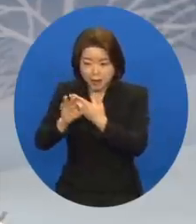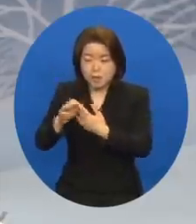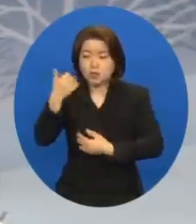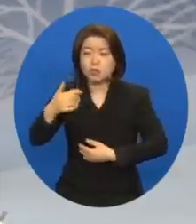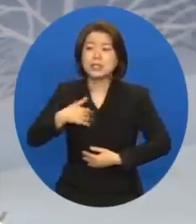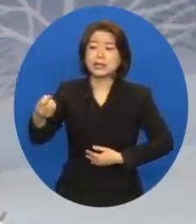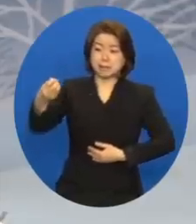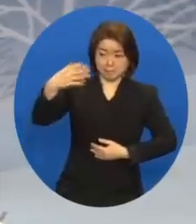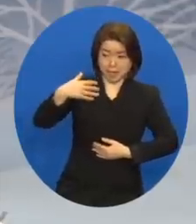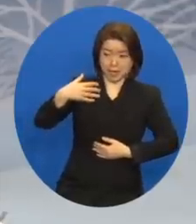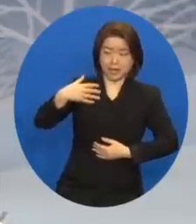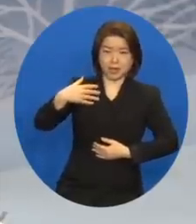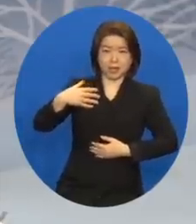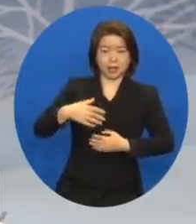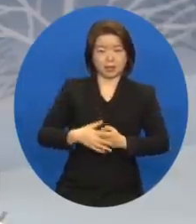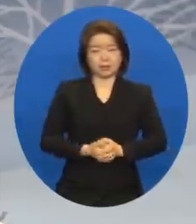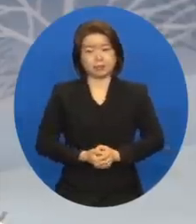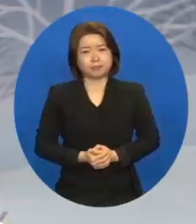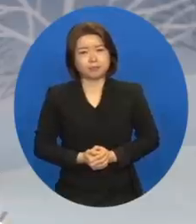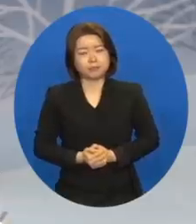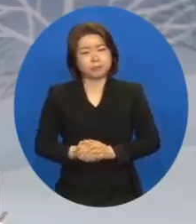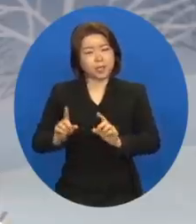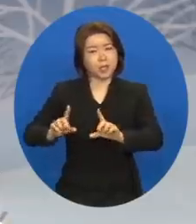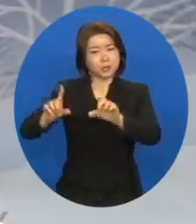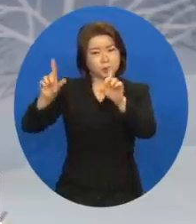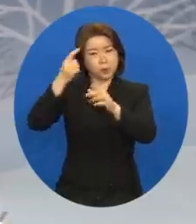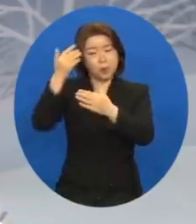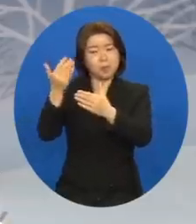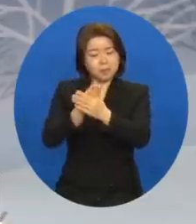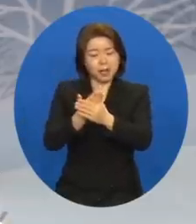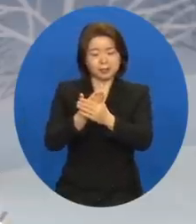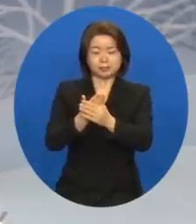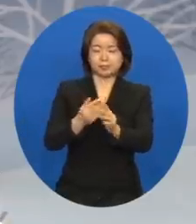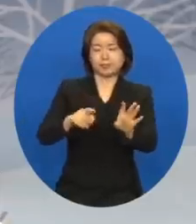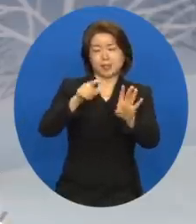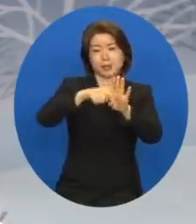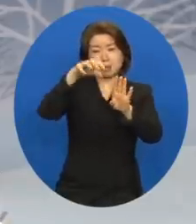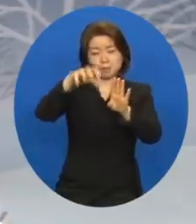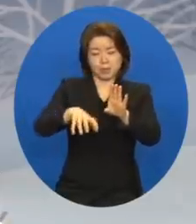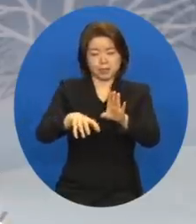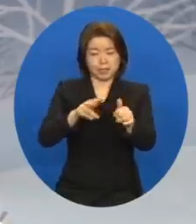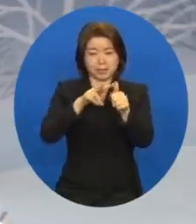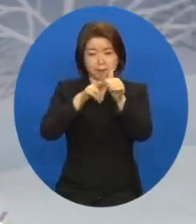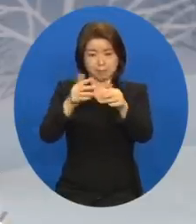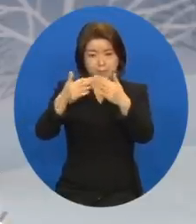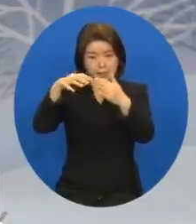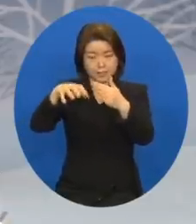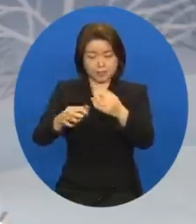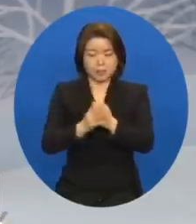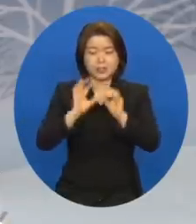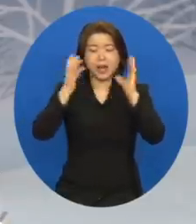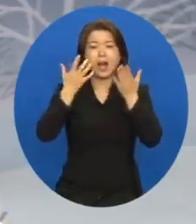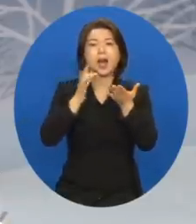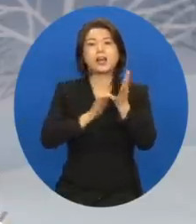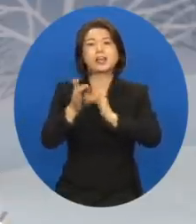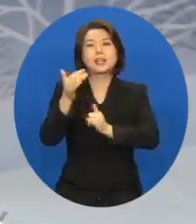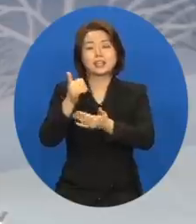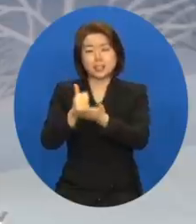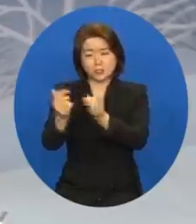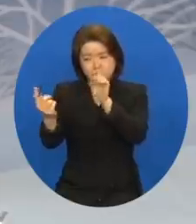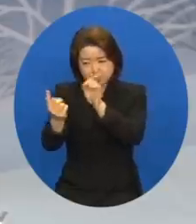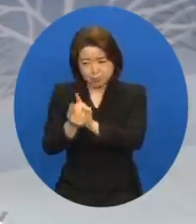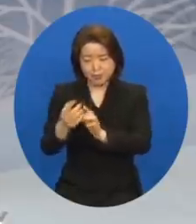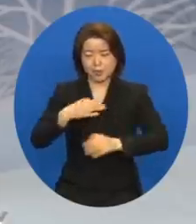하죠. 동방박사가 베들레헴 마구간에서 아기 예수를 만나고